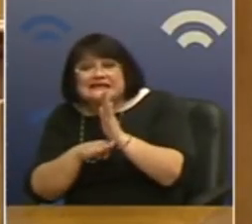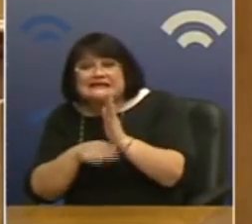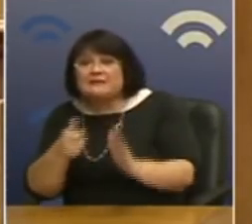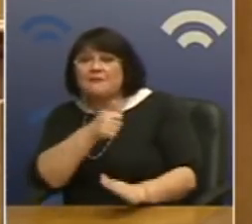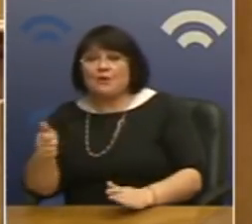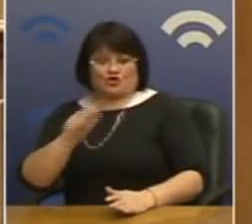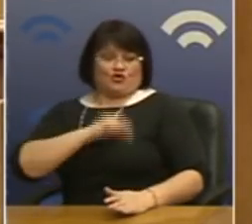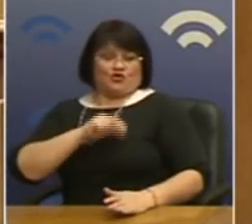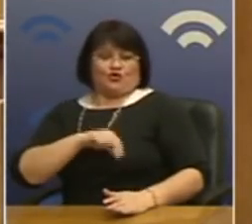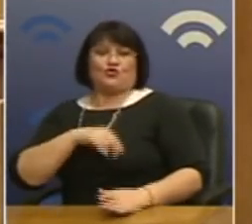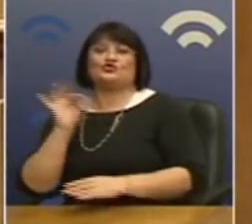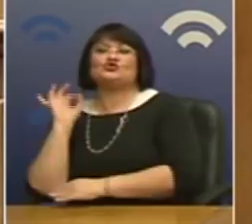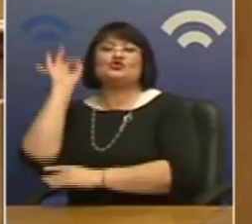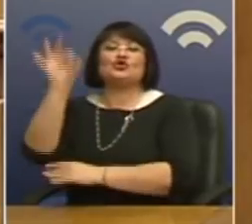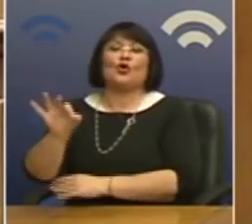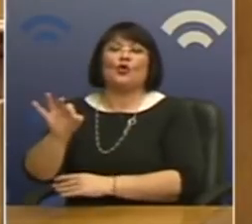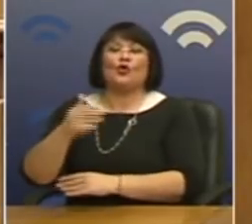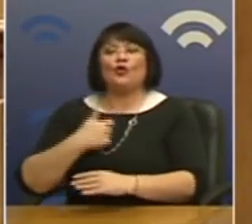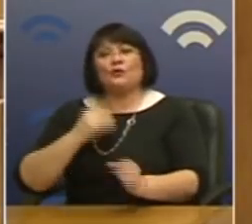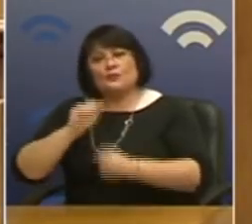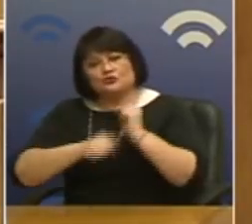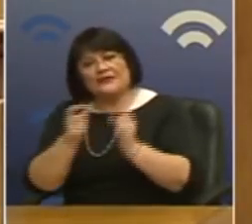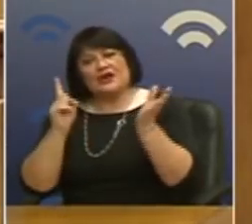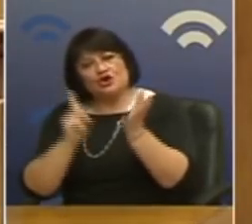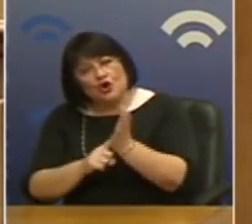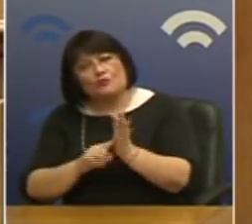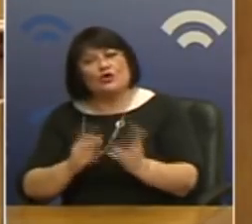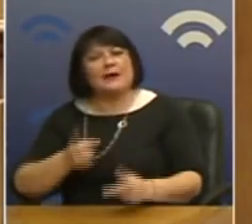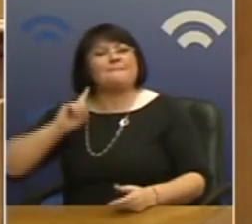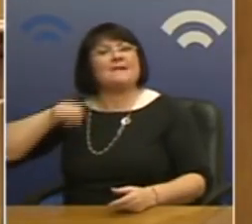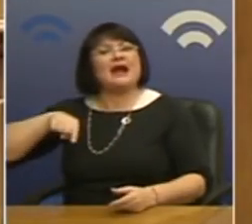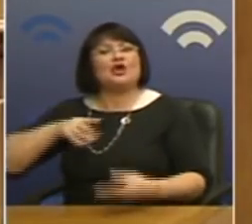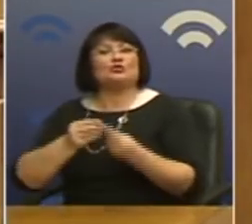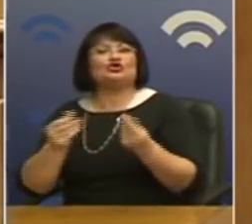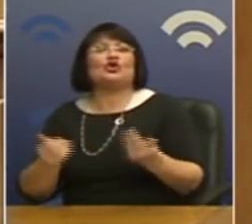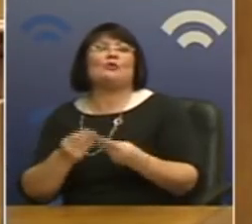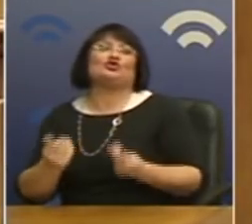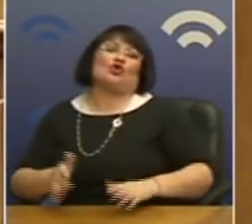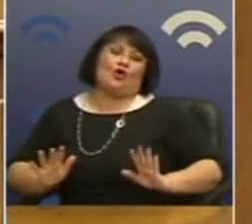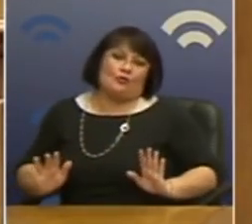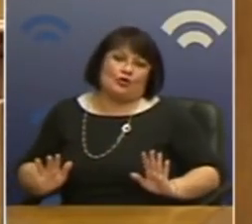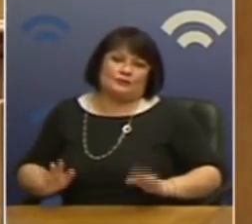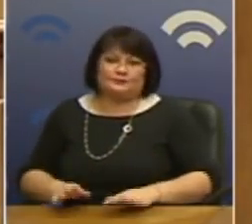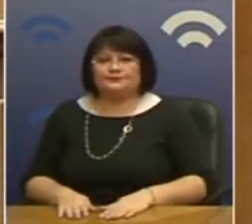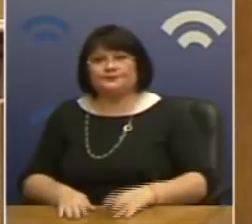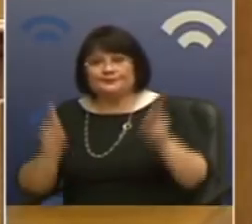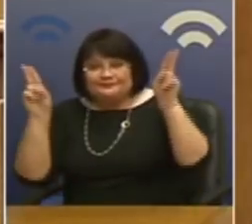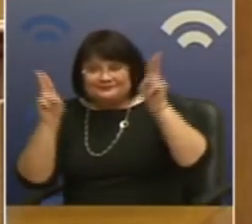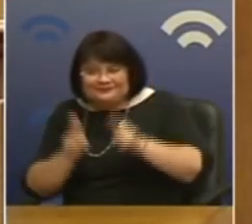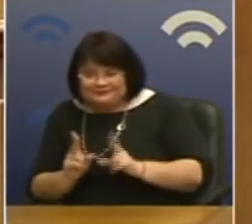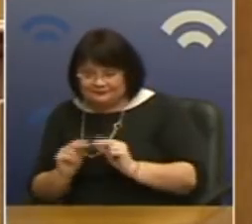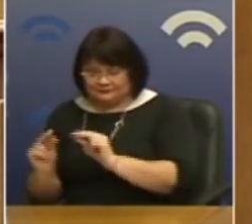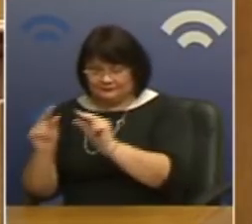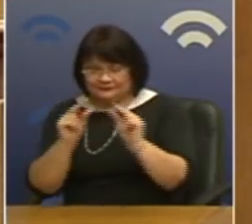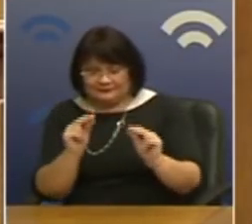κέρδος, το οποίο επιδιώκεται και με νόμιμο και με παράνομο τρόπο. Περιορίζεται λοιπόν τη συζήτηση για τα θέματα